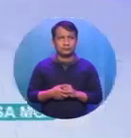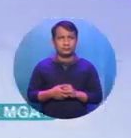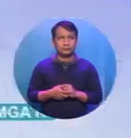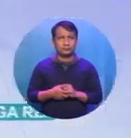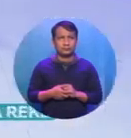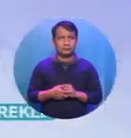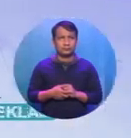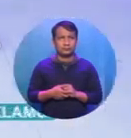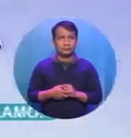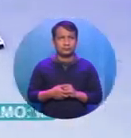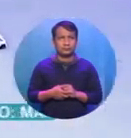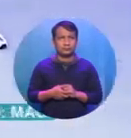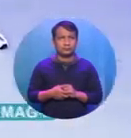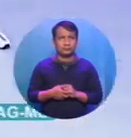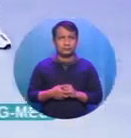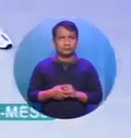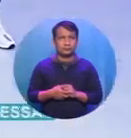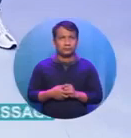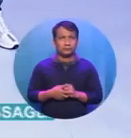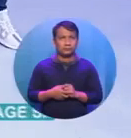Anong nangyari?